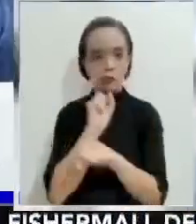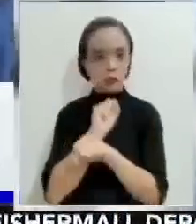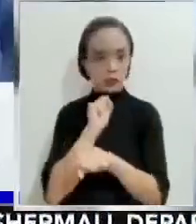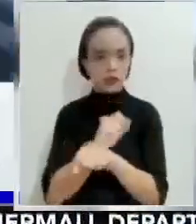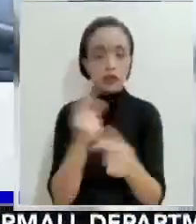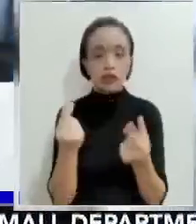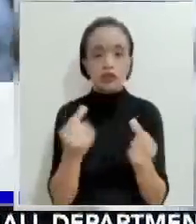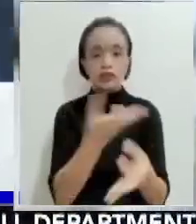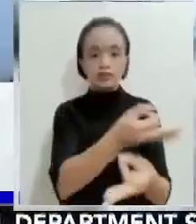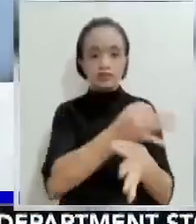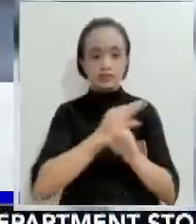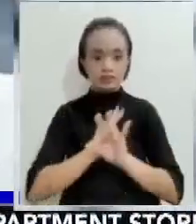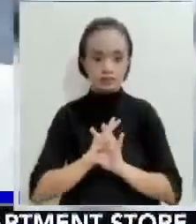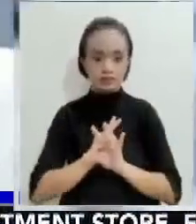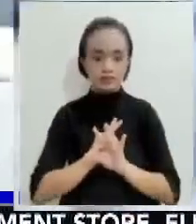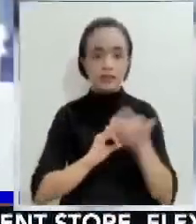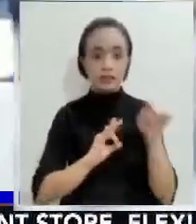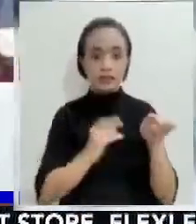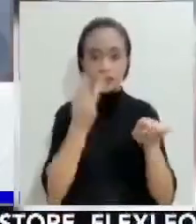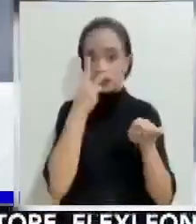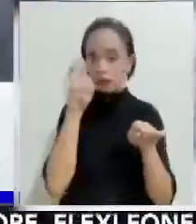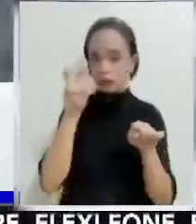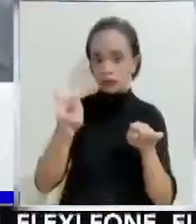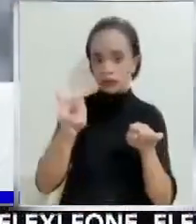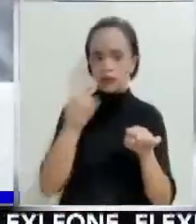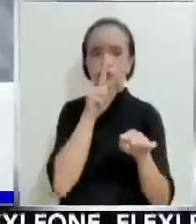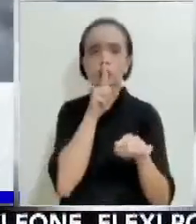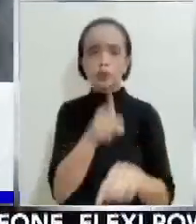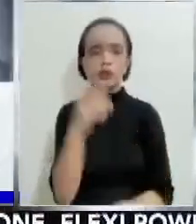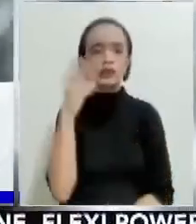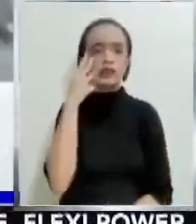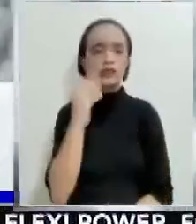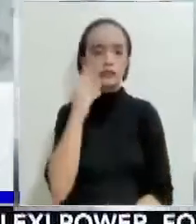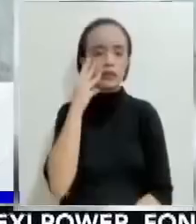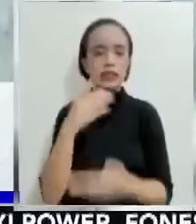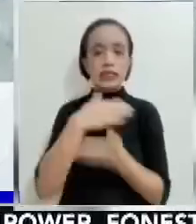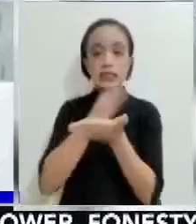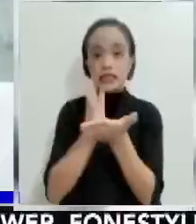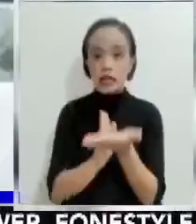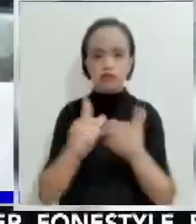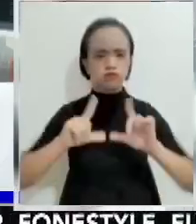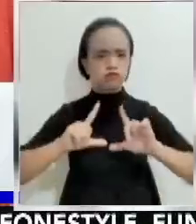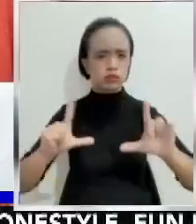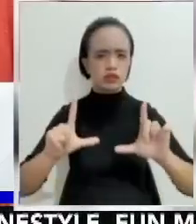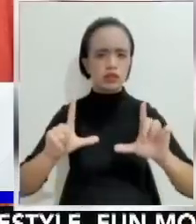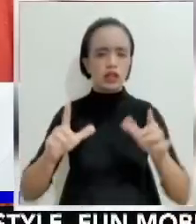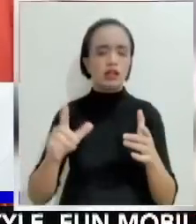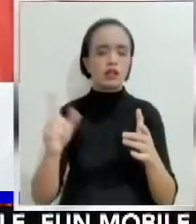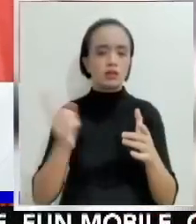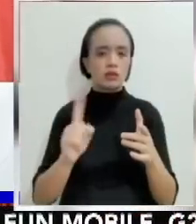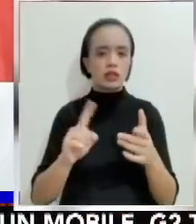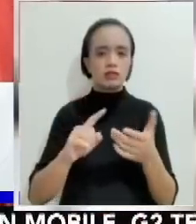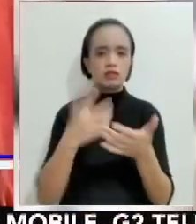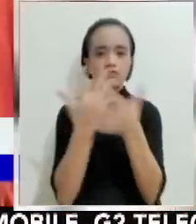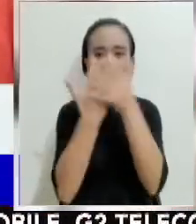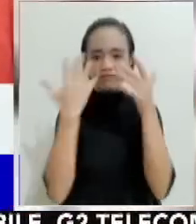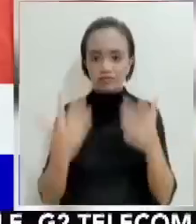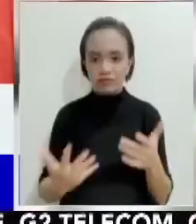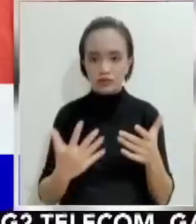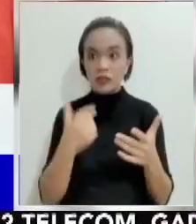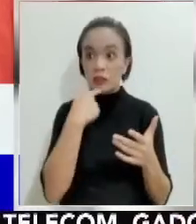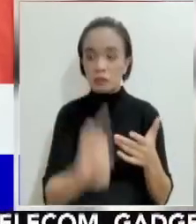Tiaga, nasaksi raw sa umano'y tunay na sinapit ng ilang high-profile inmate na sinasabing namatay sa COVID sa Bilibid. Takot ako, sir.